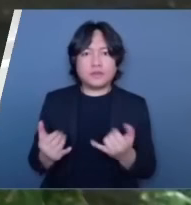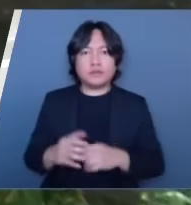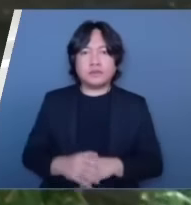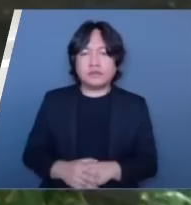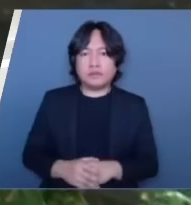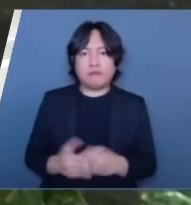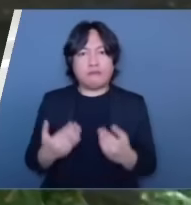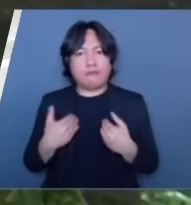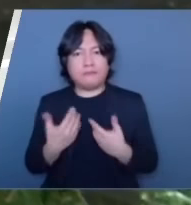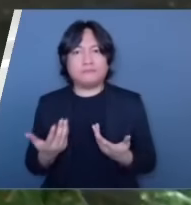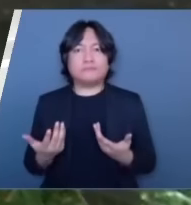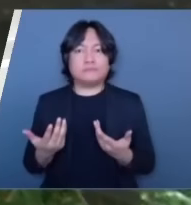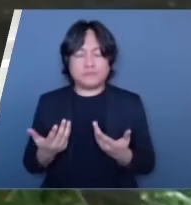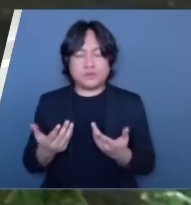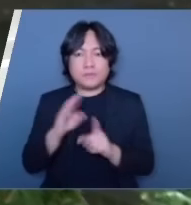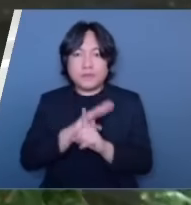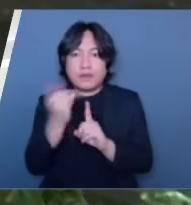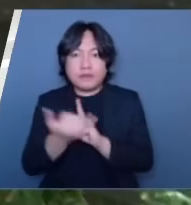talagang isolated.